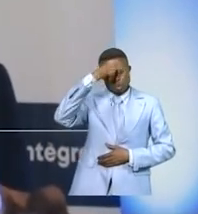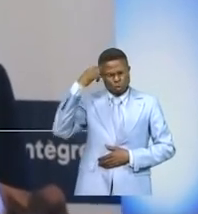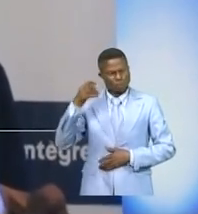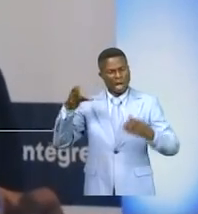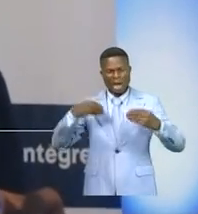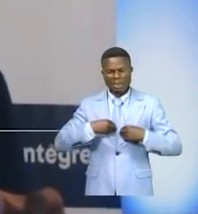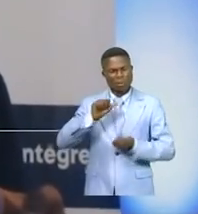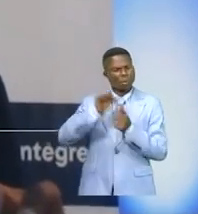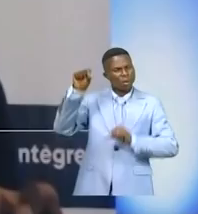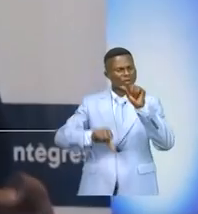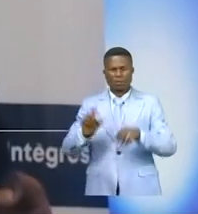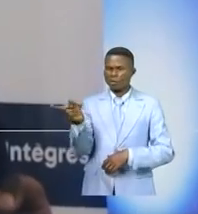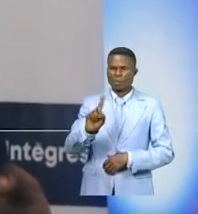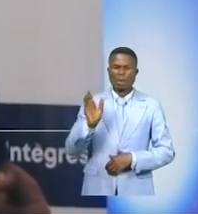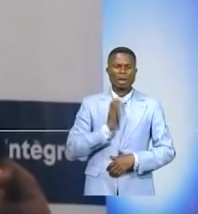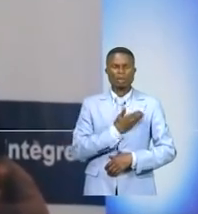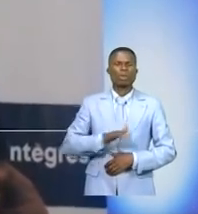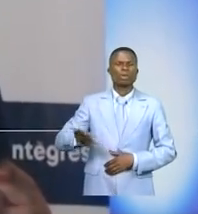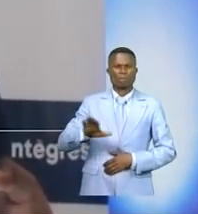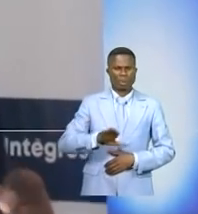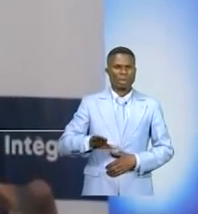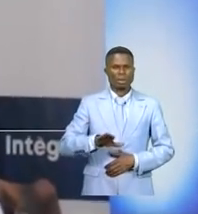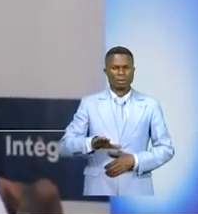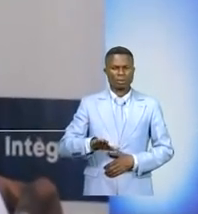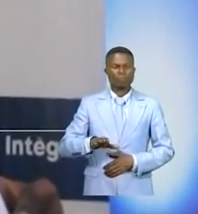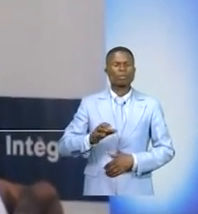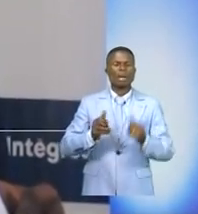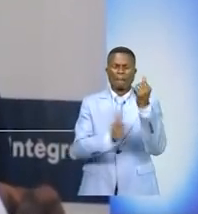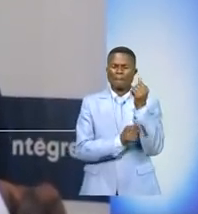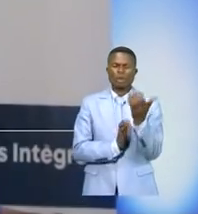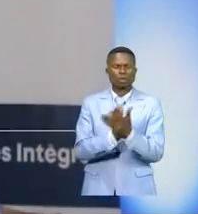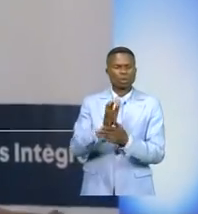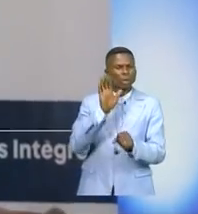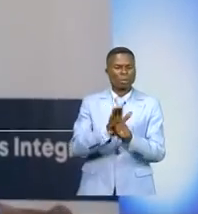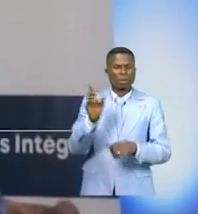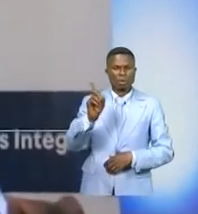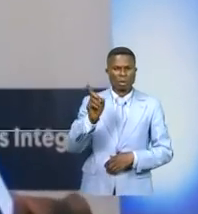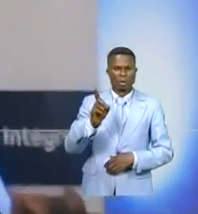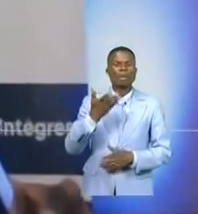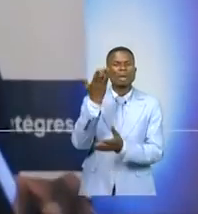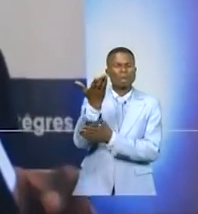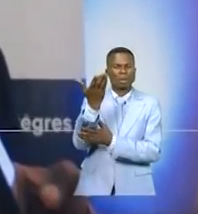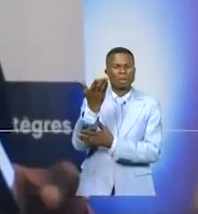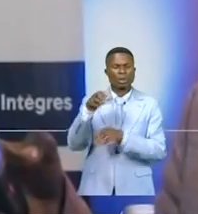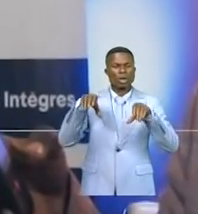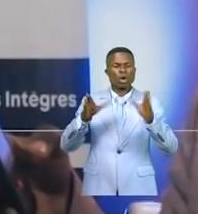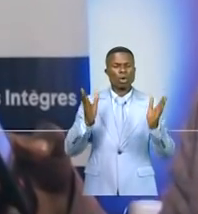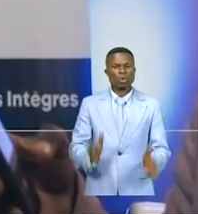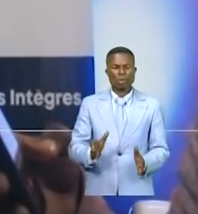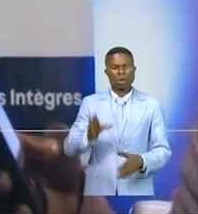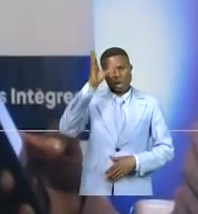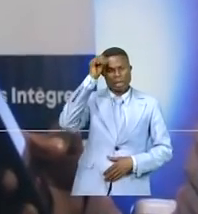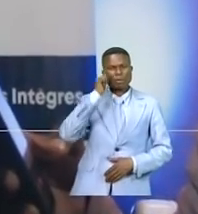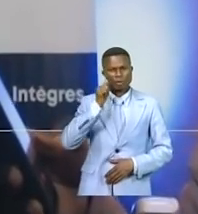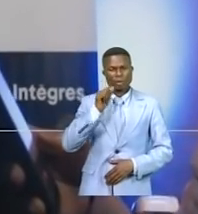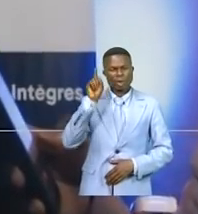va mal parce que les hommes intègres ne sont pas valorisés. Et j'en appelle aux Congolais qui comprennent qu'il